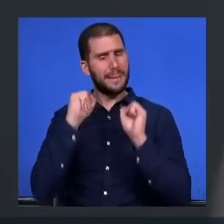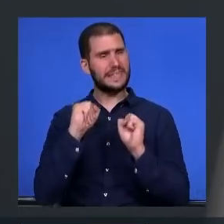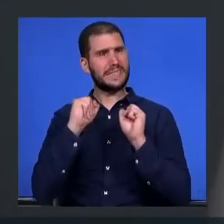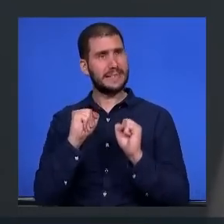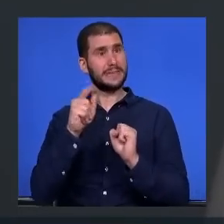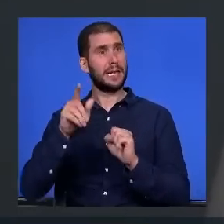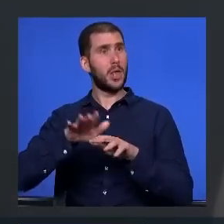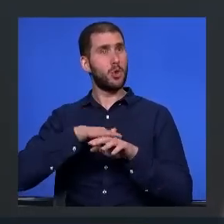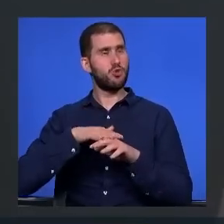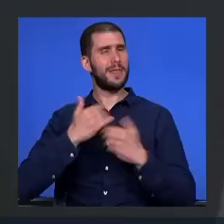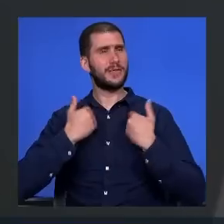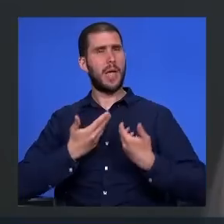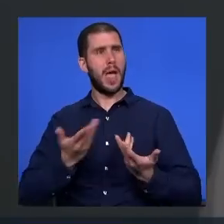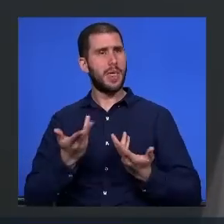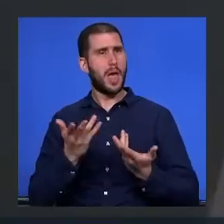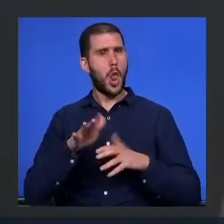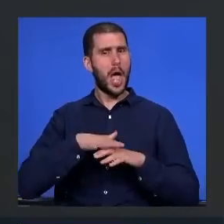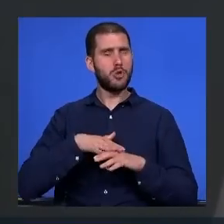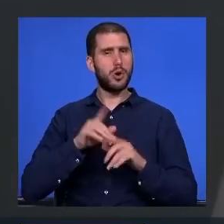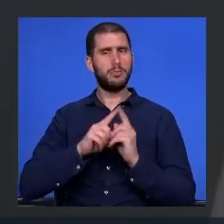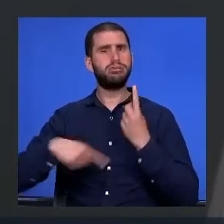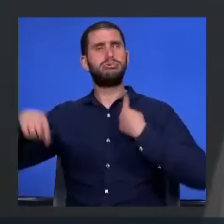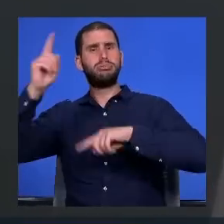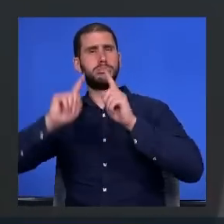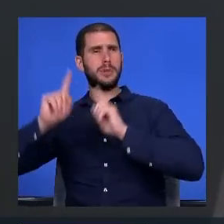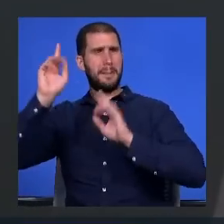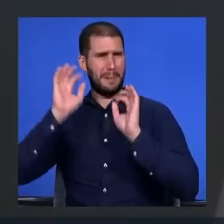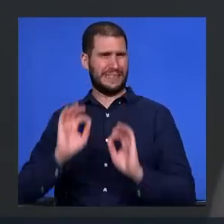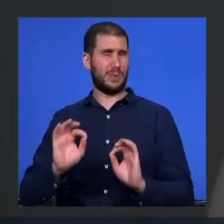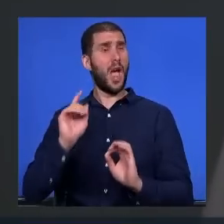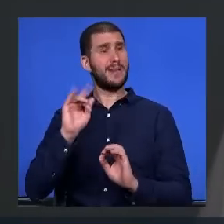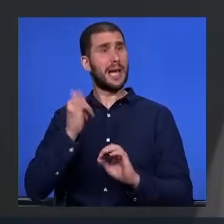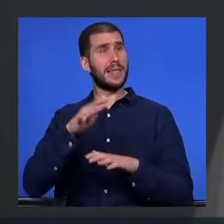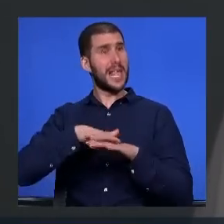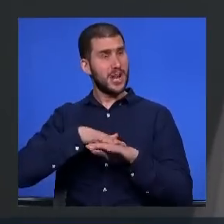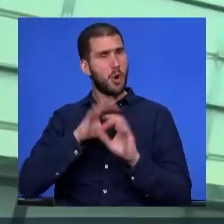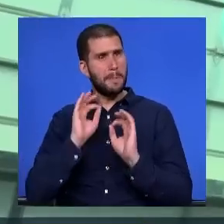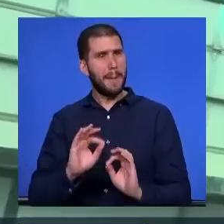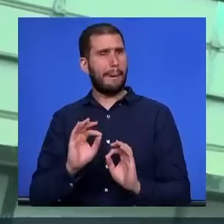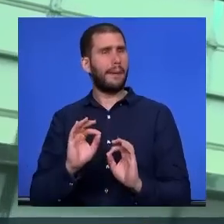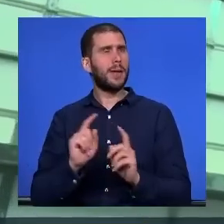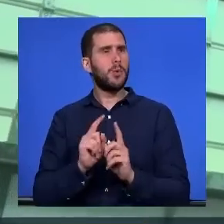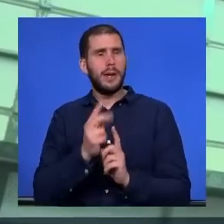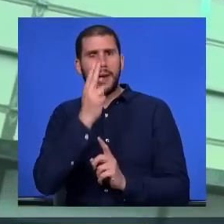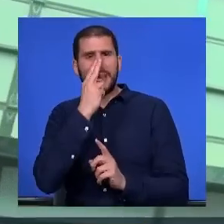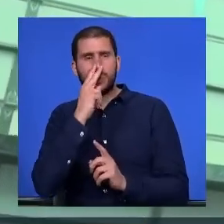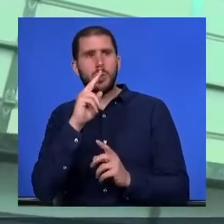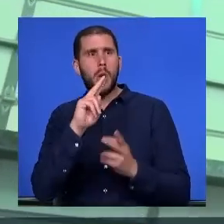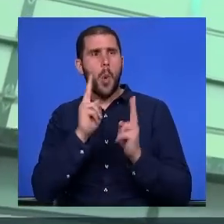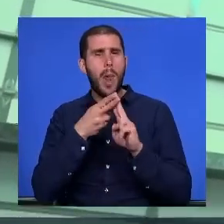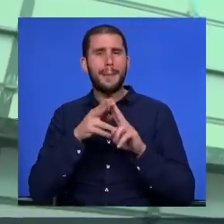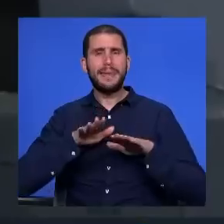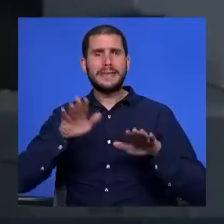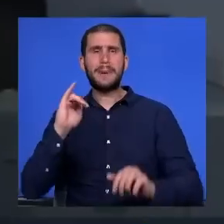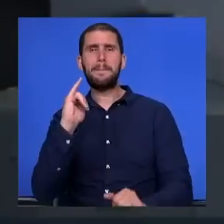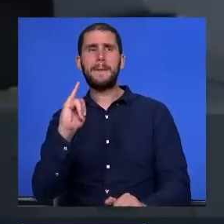תחושות פיזיולוגיות, הם לא ירגישו את הכוח ג'י שיהיה מורגש במציאות למשל, אבל הם כן יוכלו להרגיש כאן ממש להתנסות בכל העולם